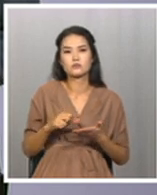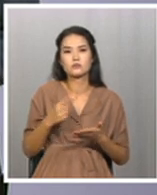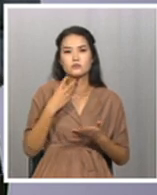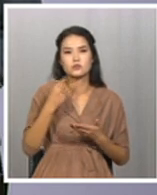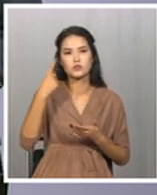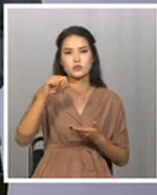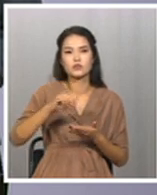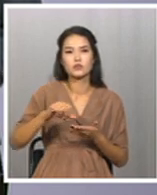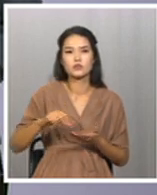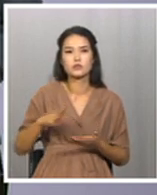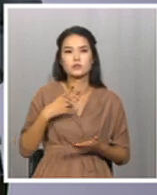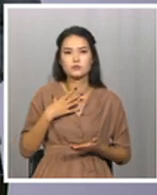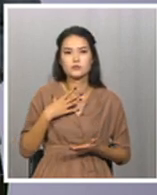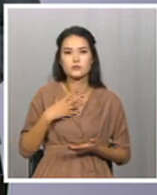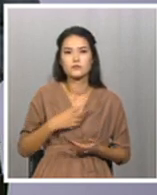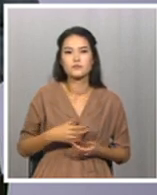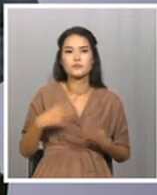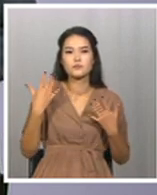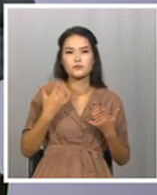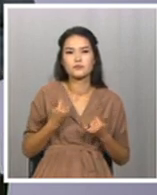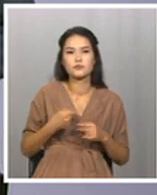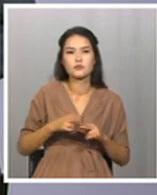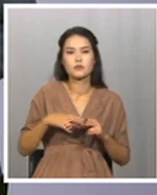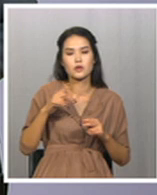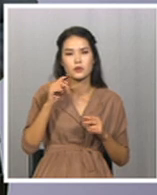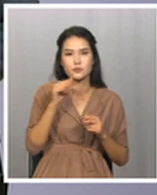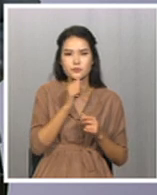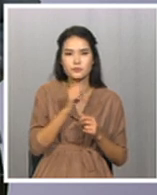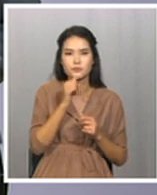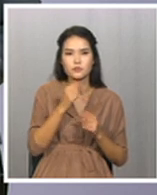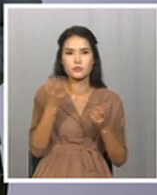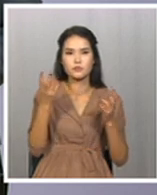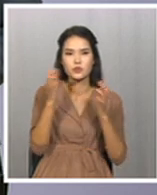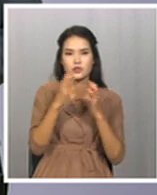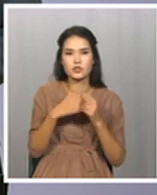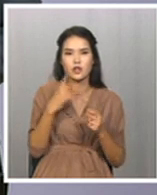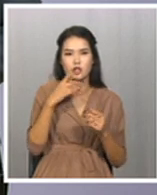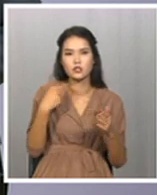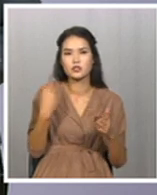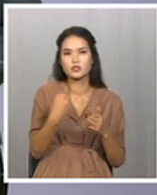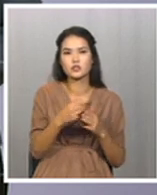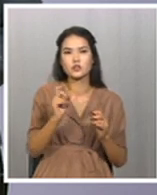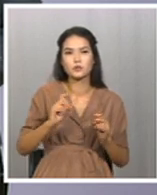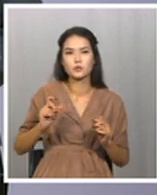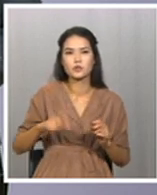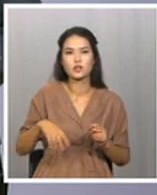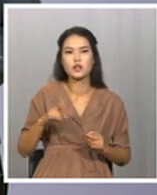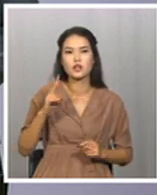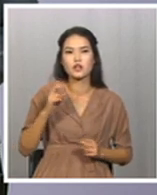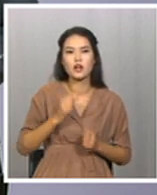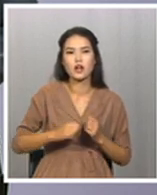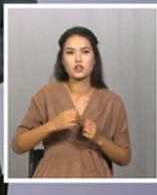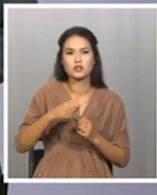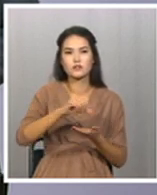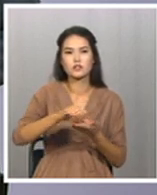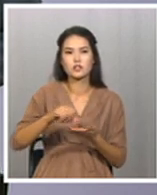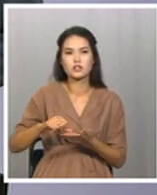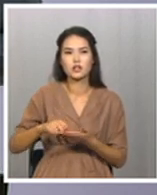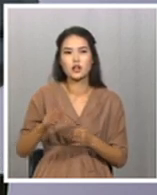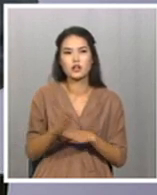герои повести. Сегодня мы попытаемся проанализировать отношение к любви каждого героя в